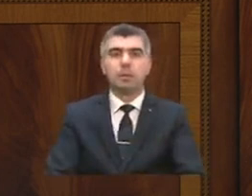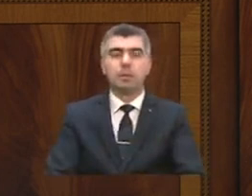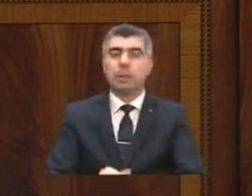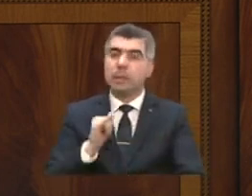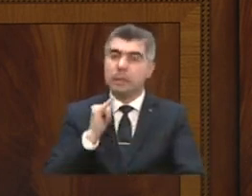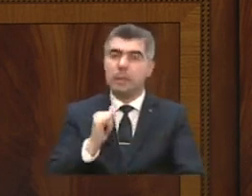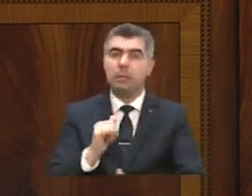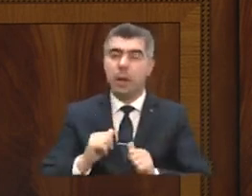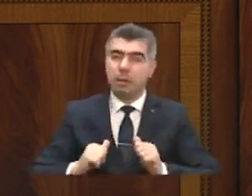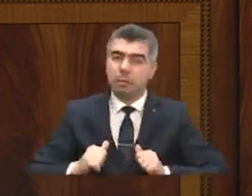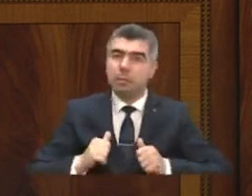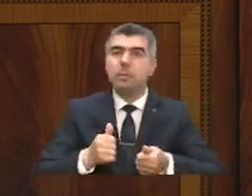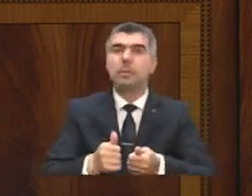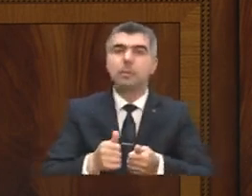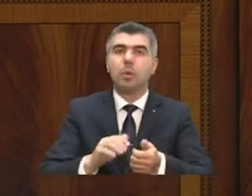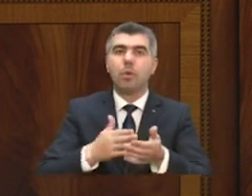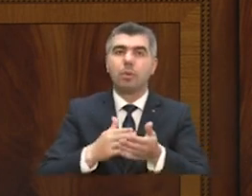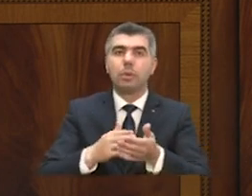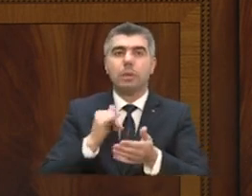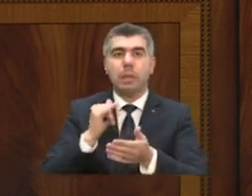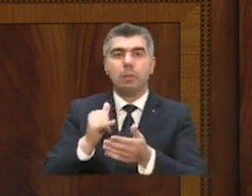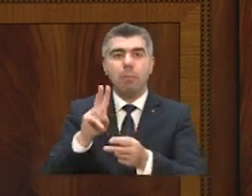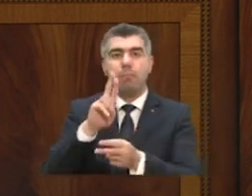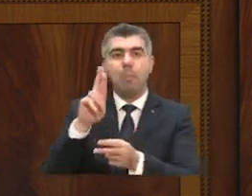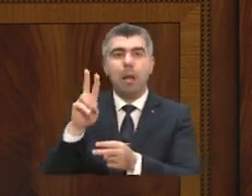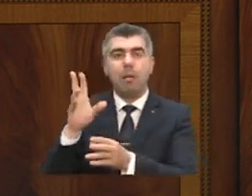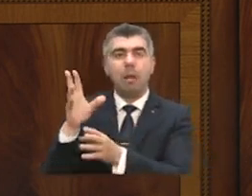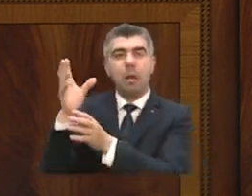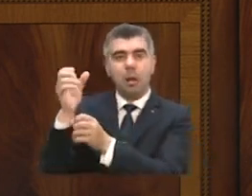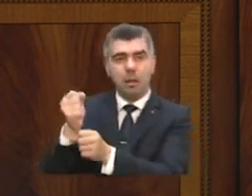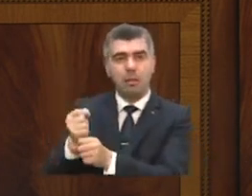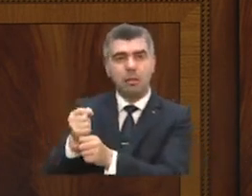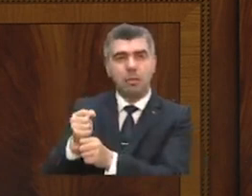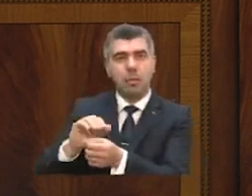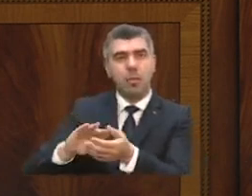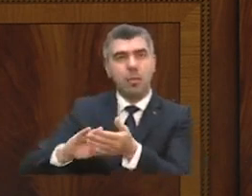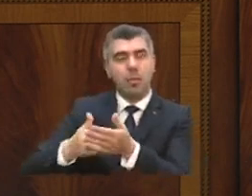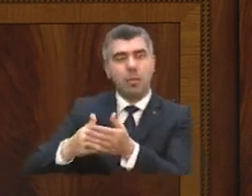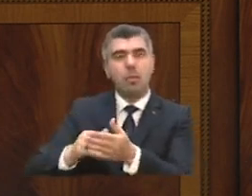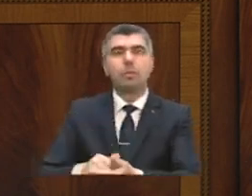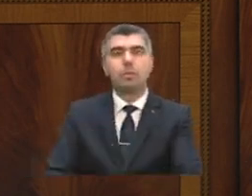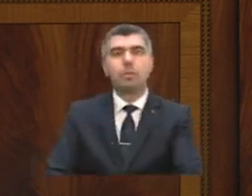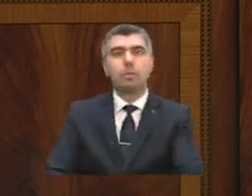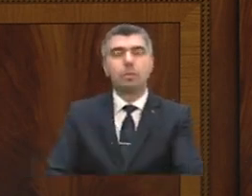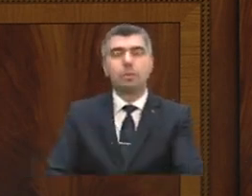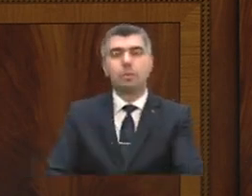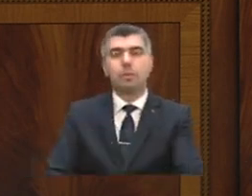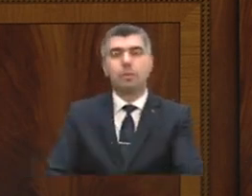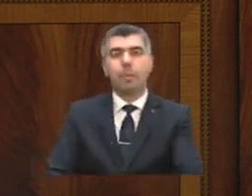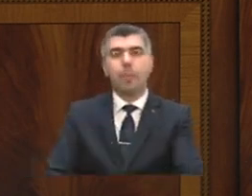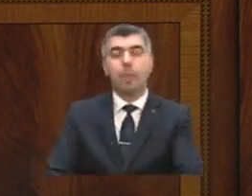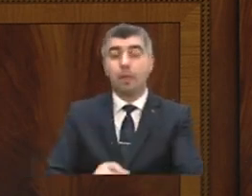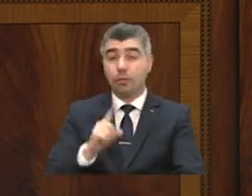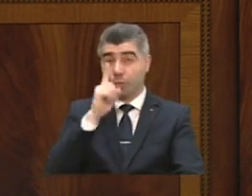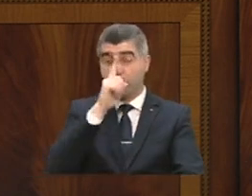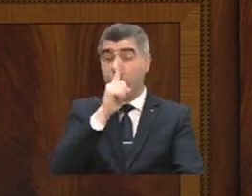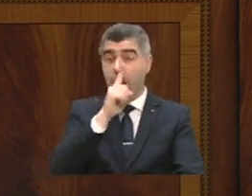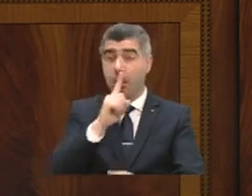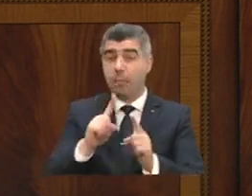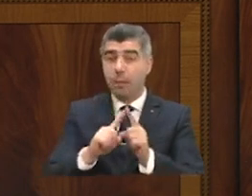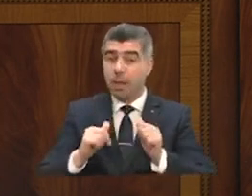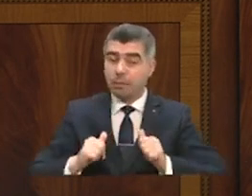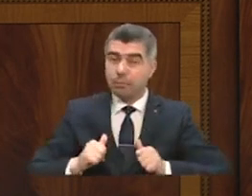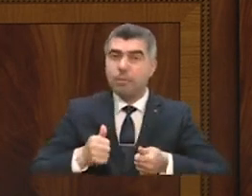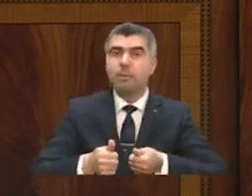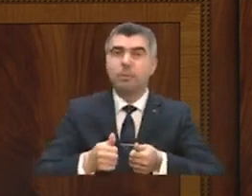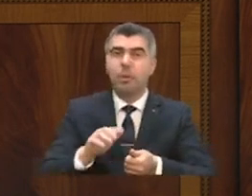العزيمة القوية والمتبصرة لصاحب جلالة الملك حفظه الله. فإرادتنا قوية على